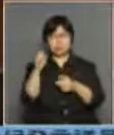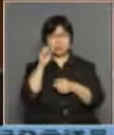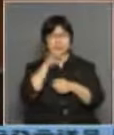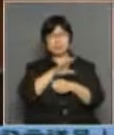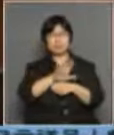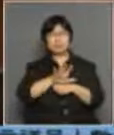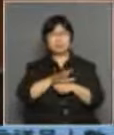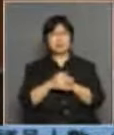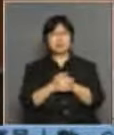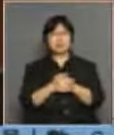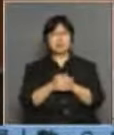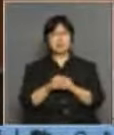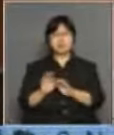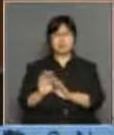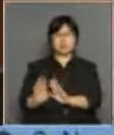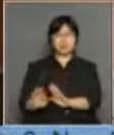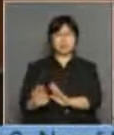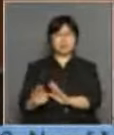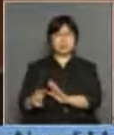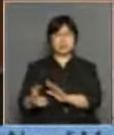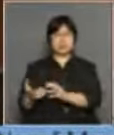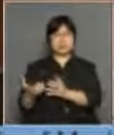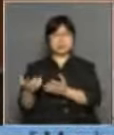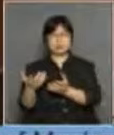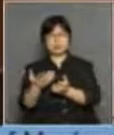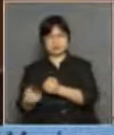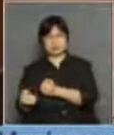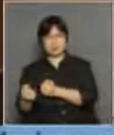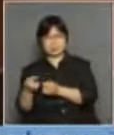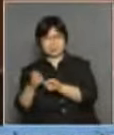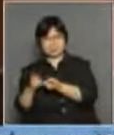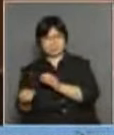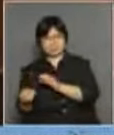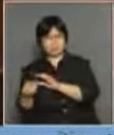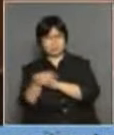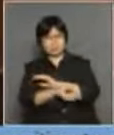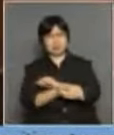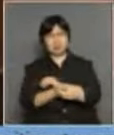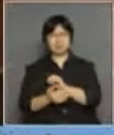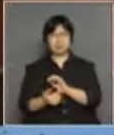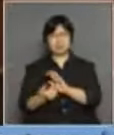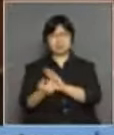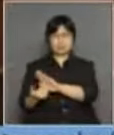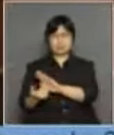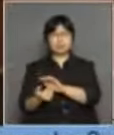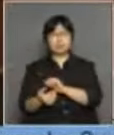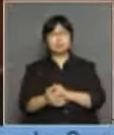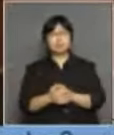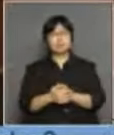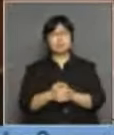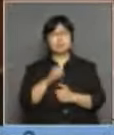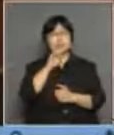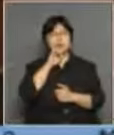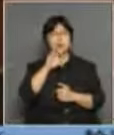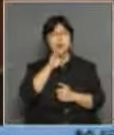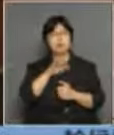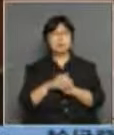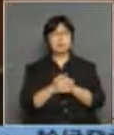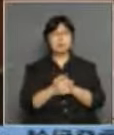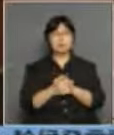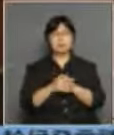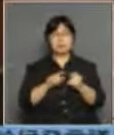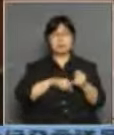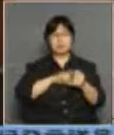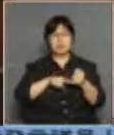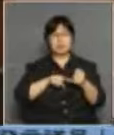呢啲，即係一個叫做受眾都係資訊提供者。我想講即係最後想